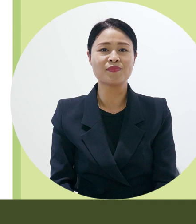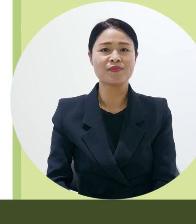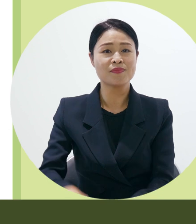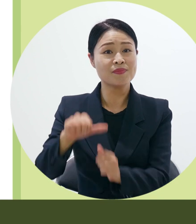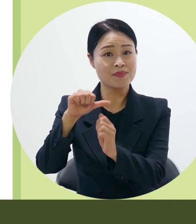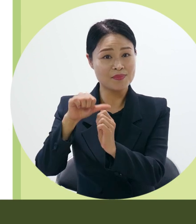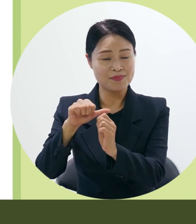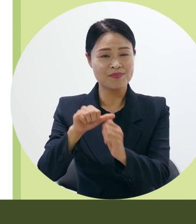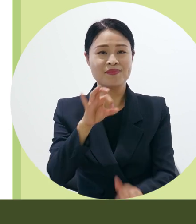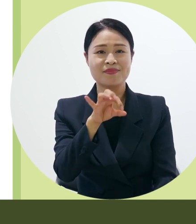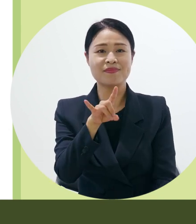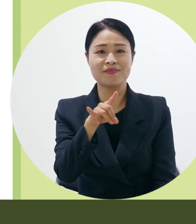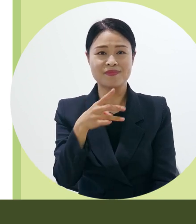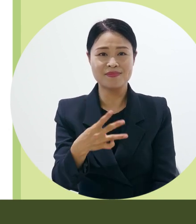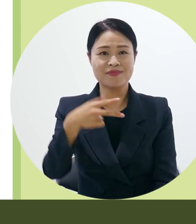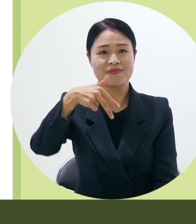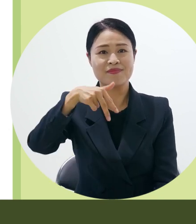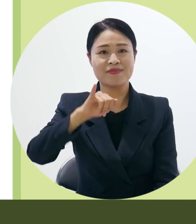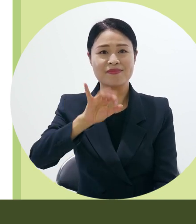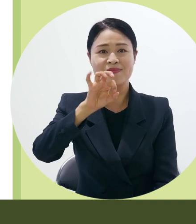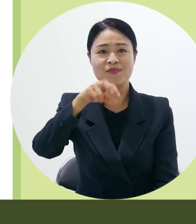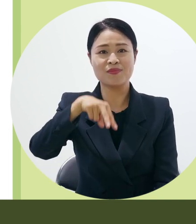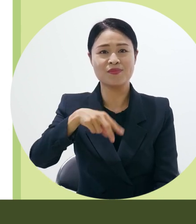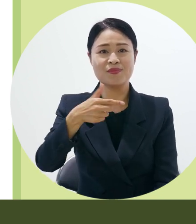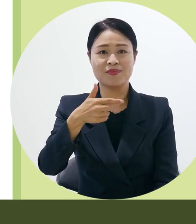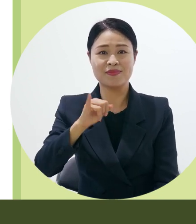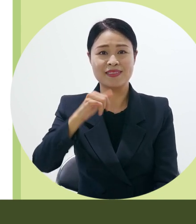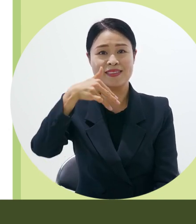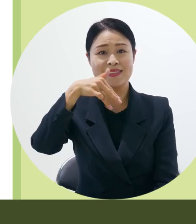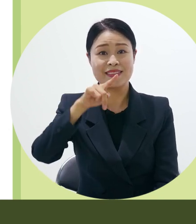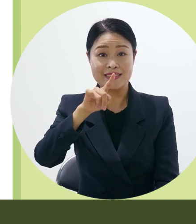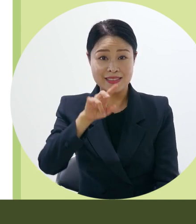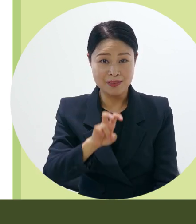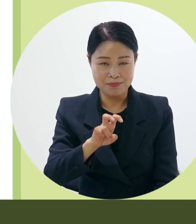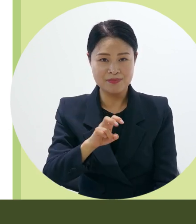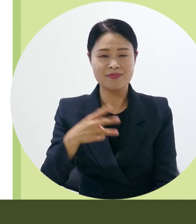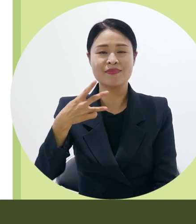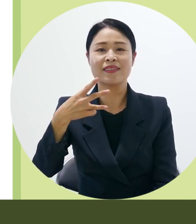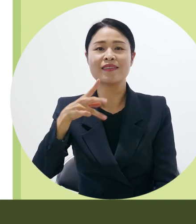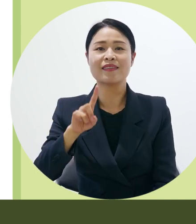10. 바슈롬 코리아의 바이오트루 다목적 용액.